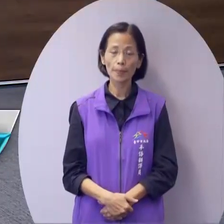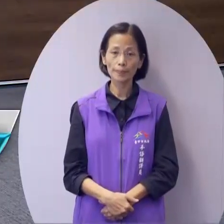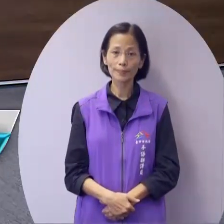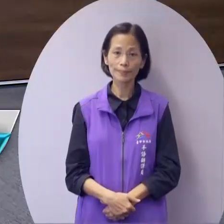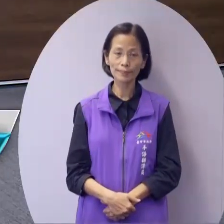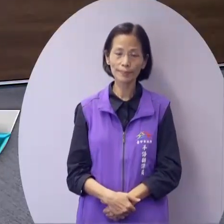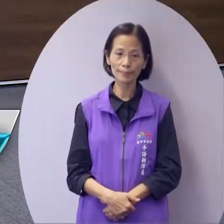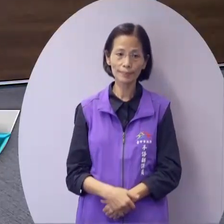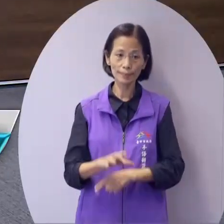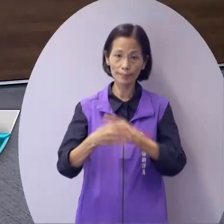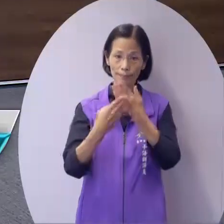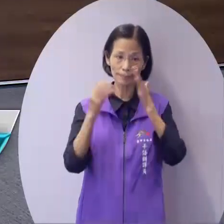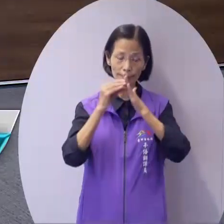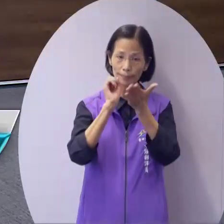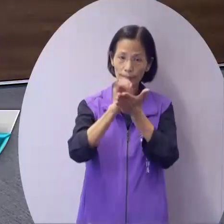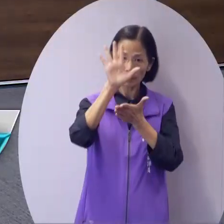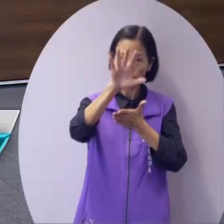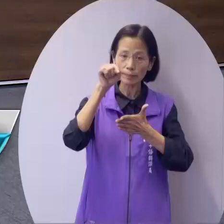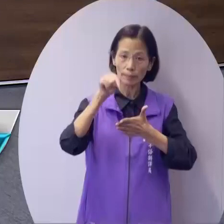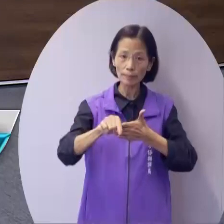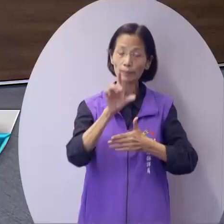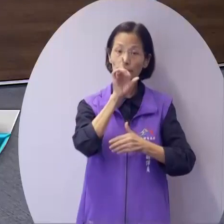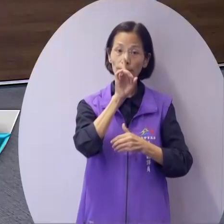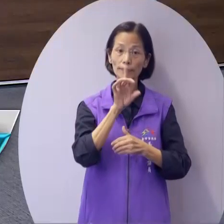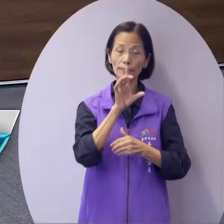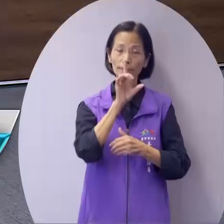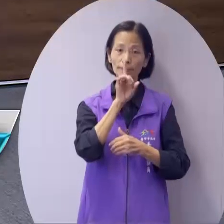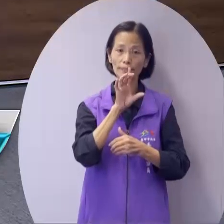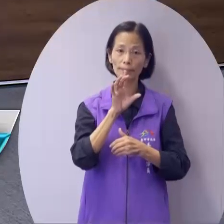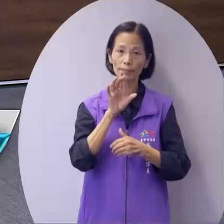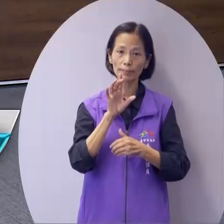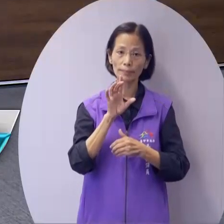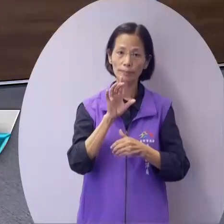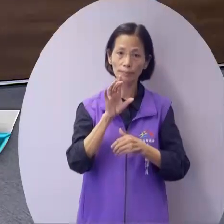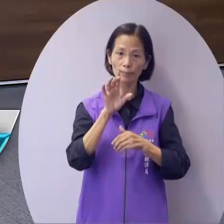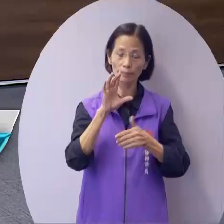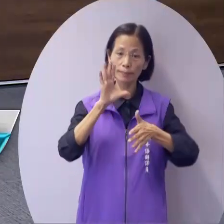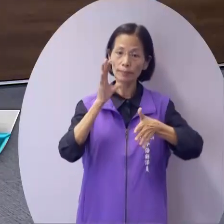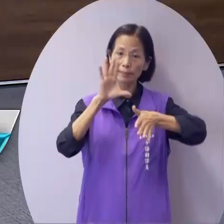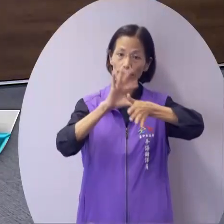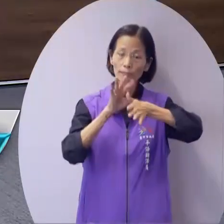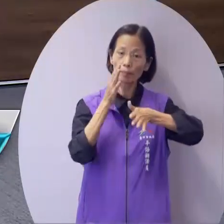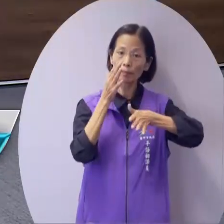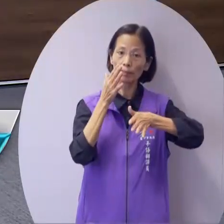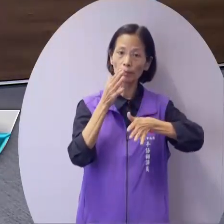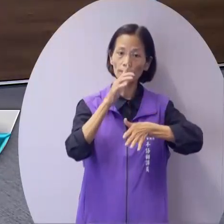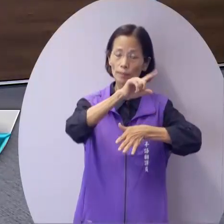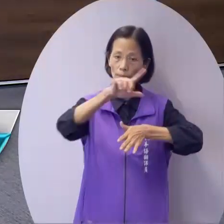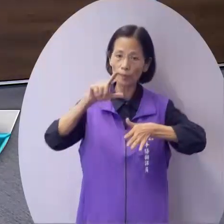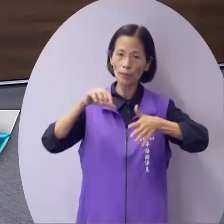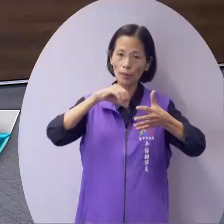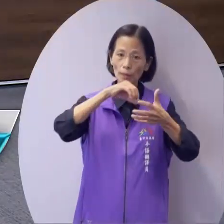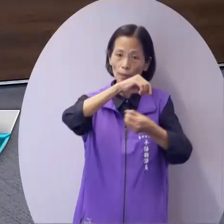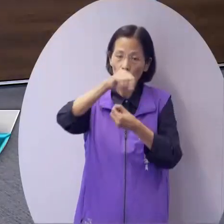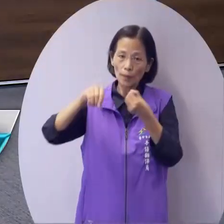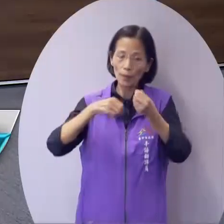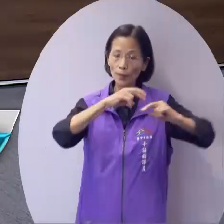好，农业局报告。为了因应台中北区肉品市场的转型规划，